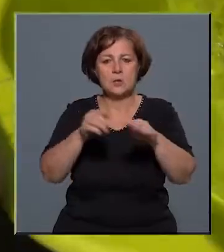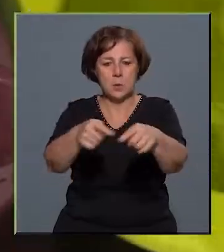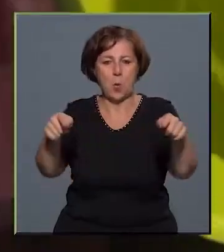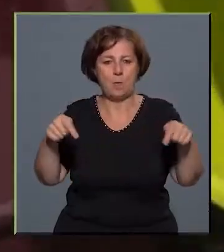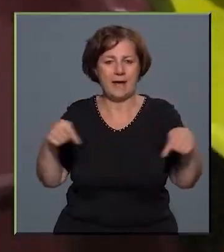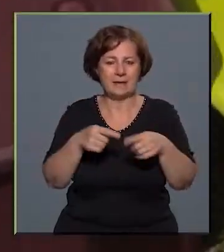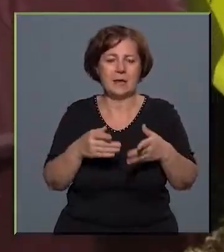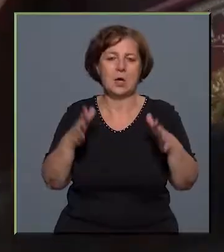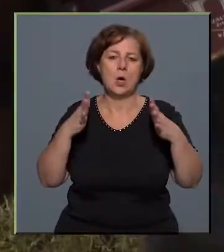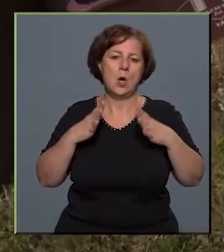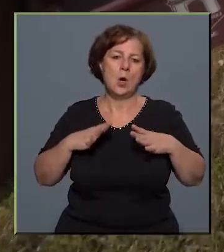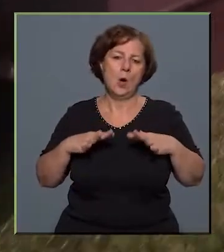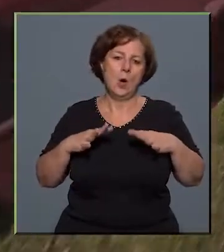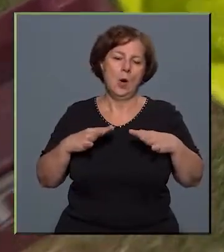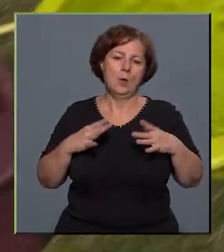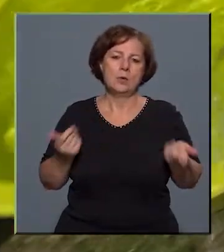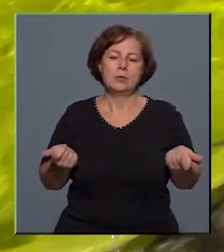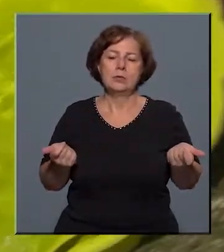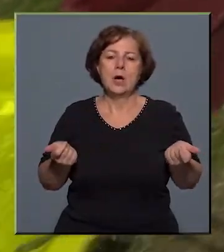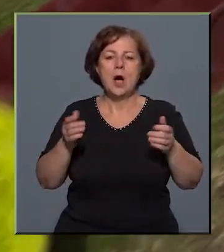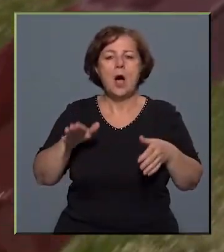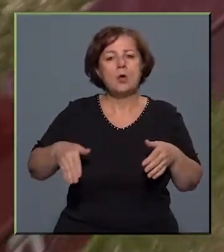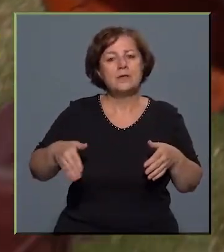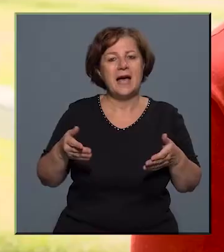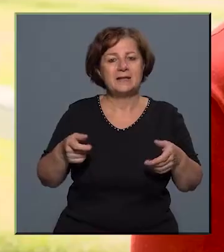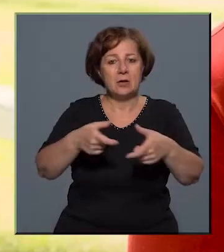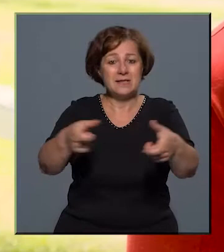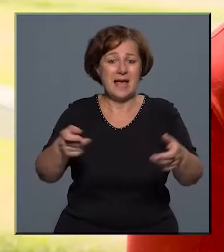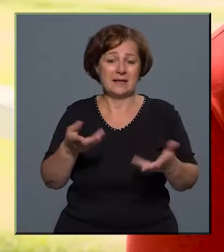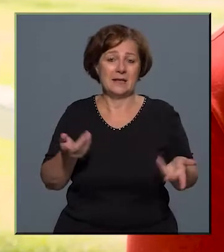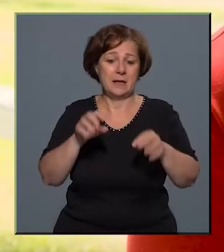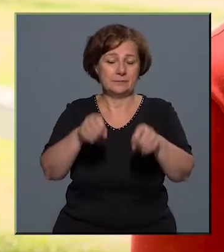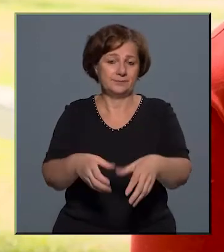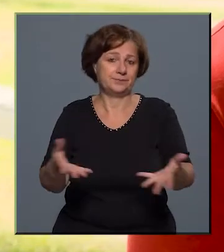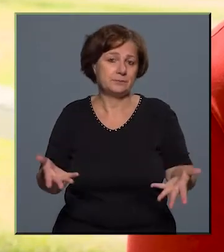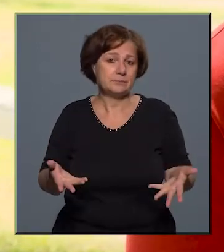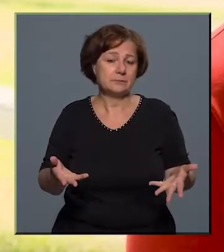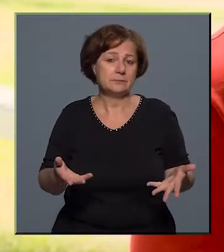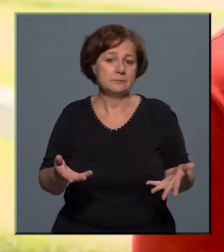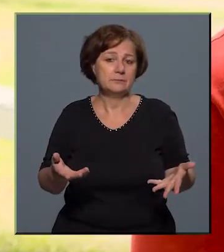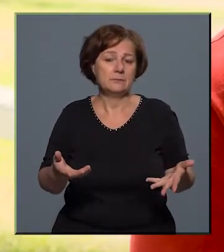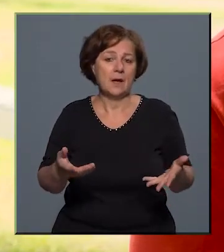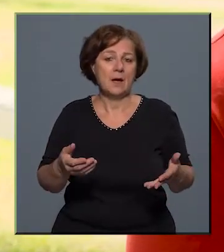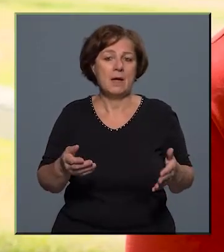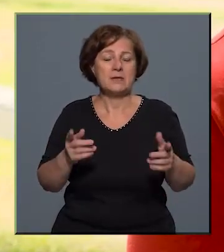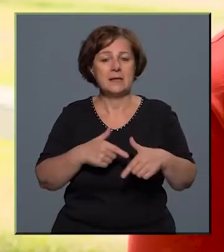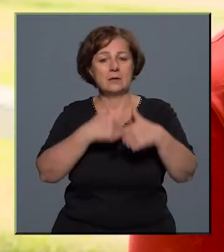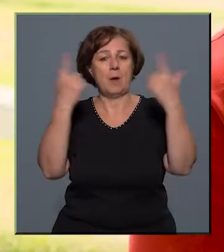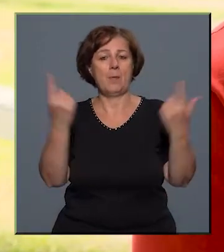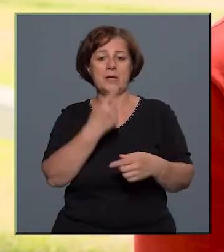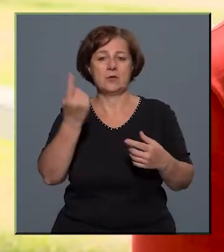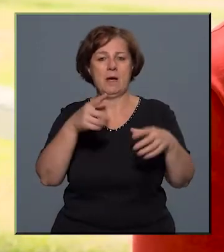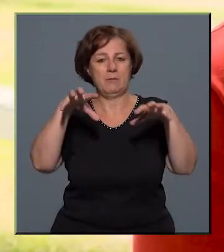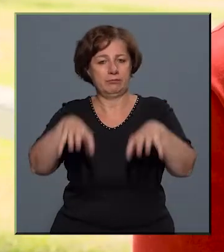kis úszó medencék, úgymond hűsölők a kutyáknak gyakorlatilag az erkély részei, mert általában a legtöbb család azért a nappali közepében nem teszi